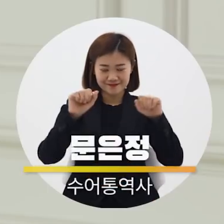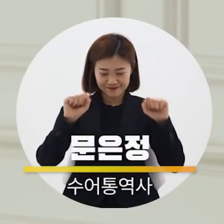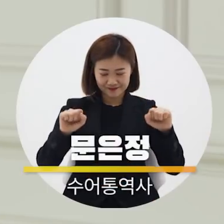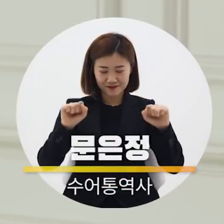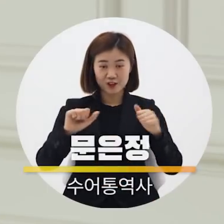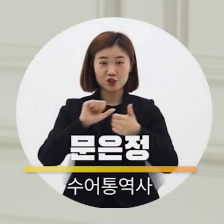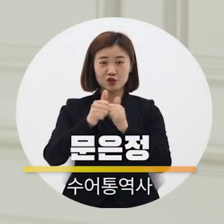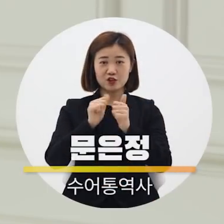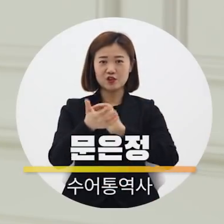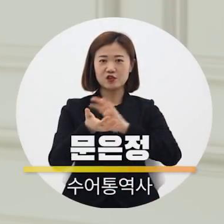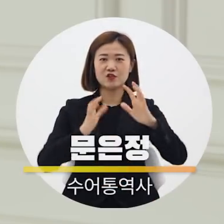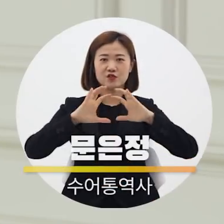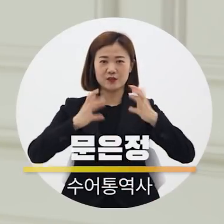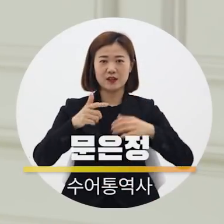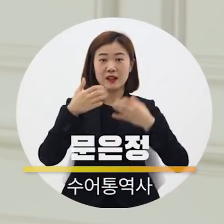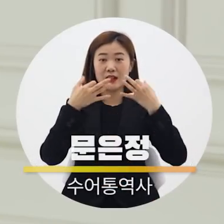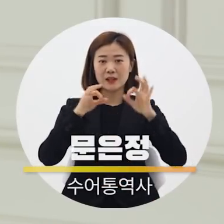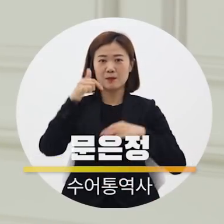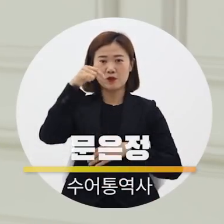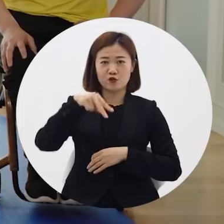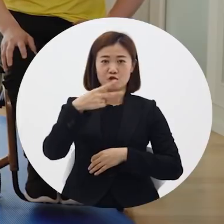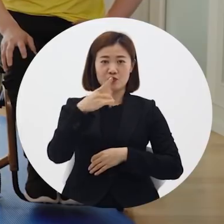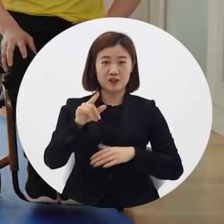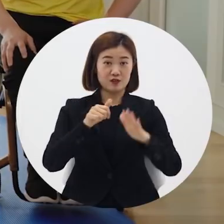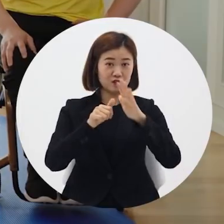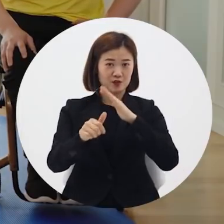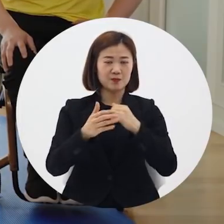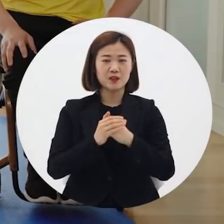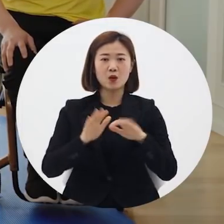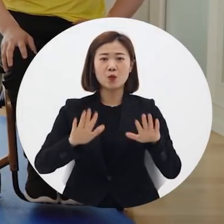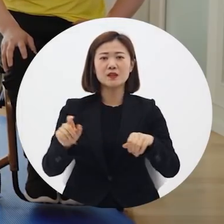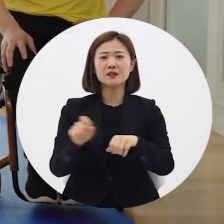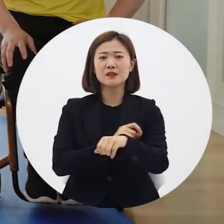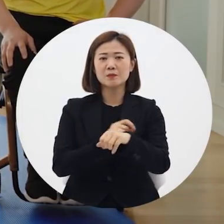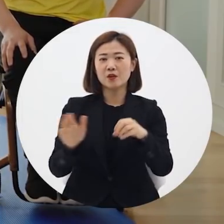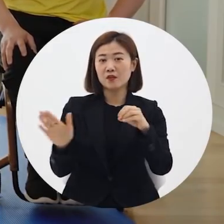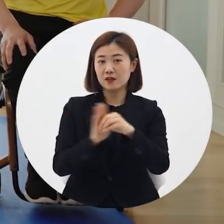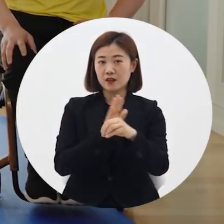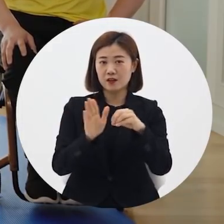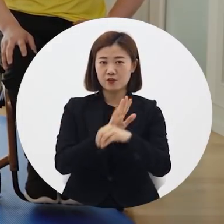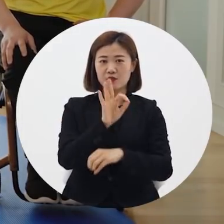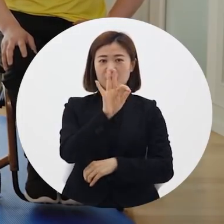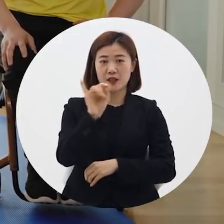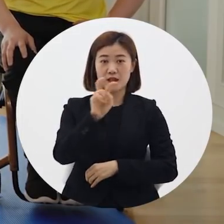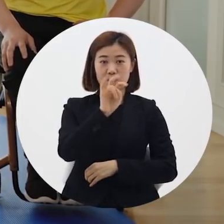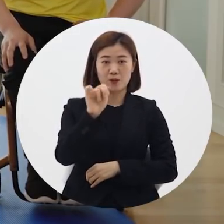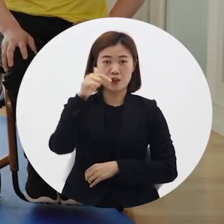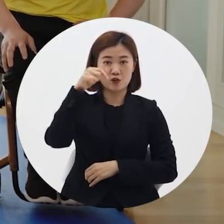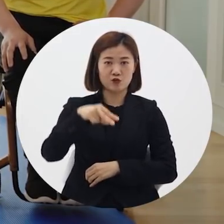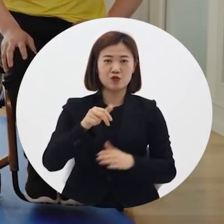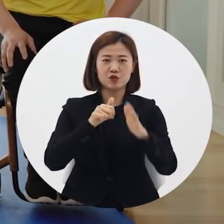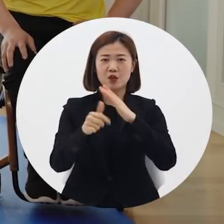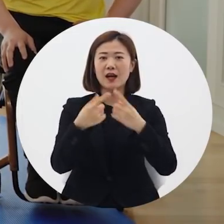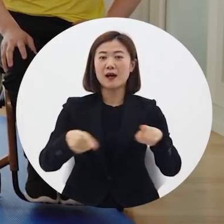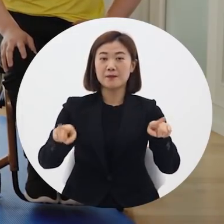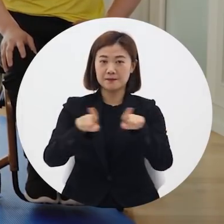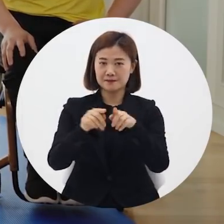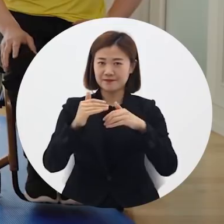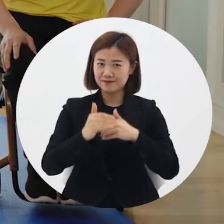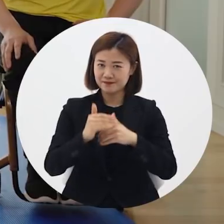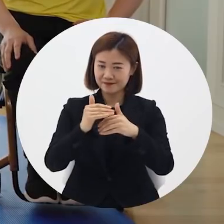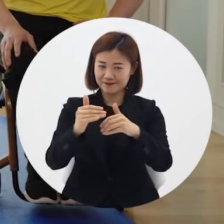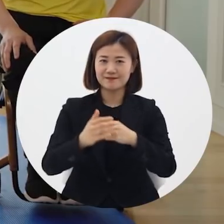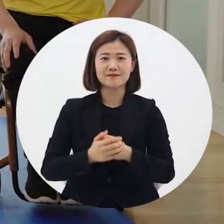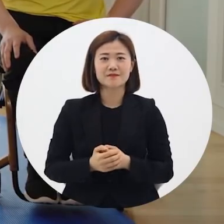안녕하세요. 육상 전 국가대표 김규대 선수입니다. 오늘 특별히 탁구 국가대표 이민규 선수님과 함께